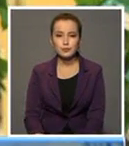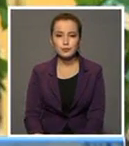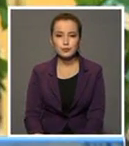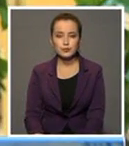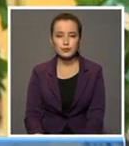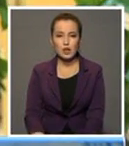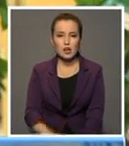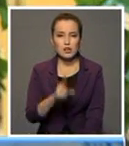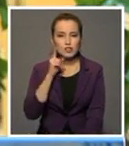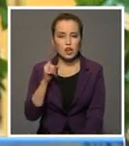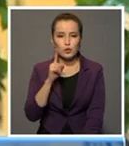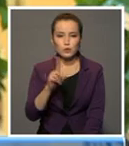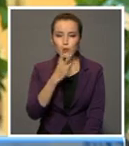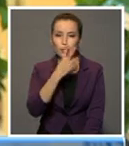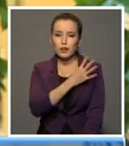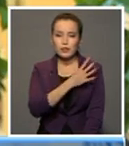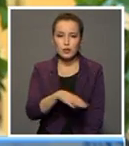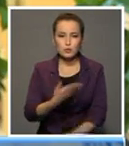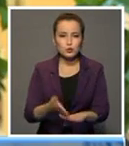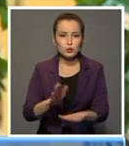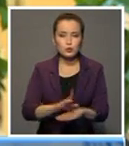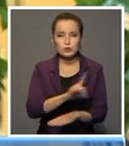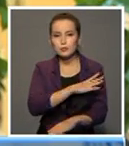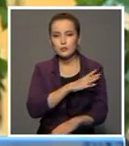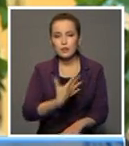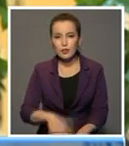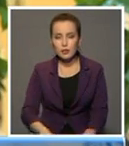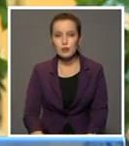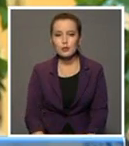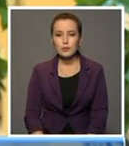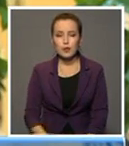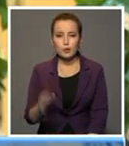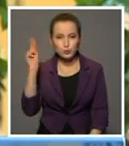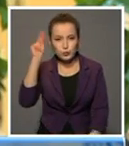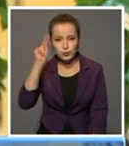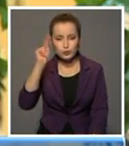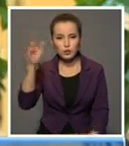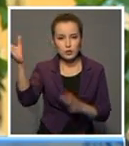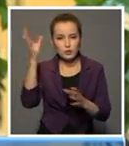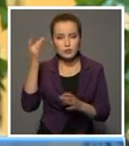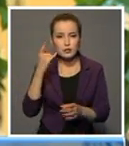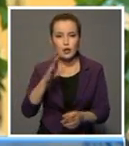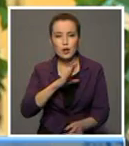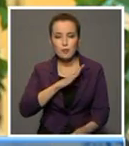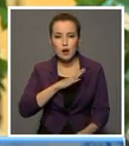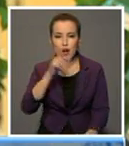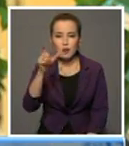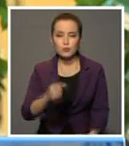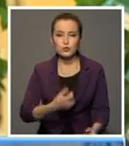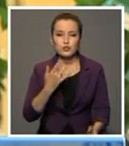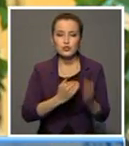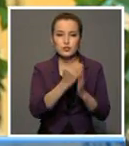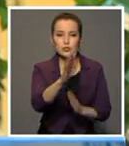балдар ондайды көрмесін, қиыншылық болмасын. Оқысын, білім алсын, азамат болсын Қазақстан